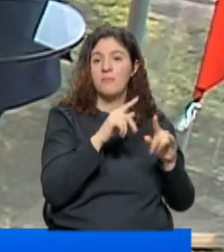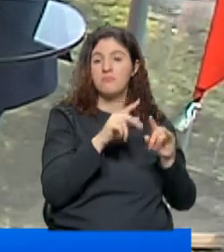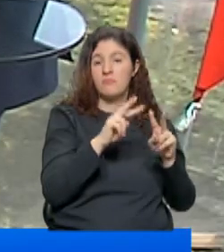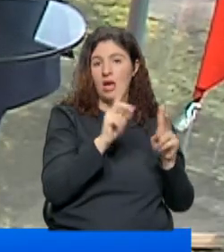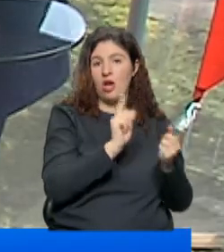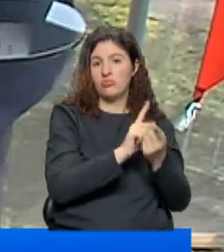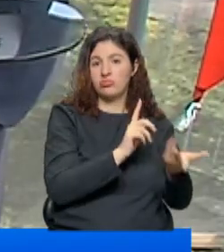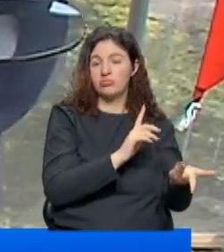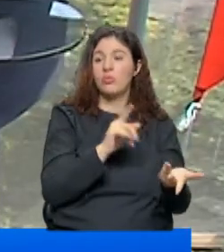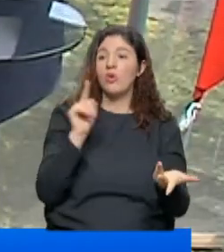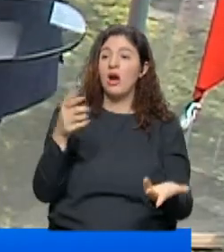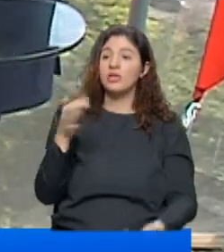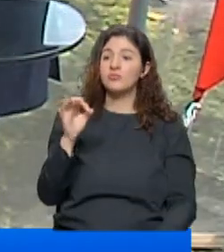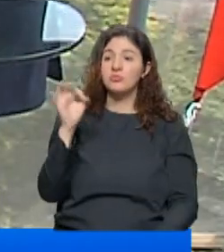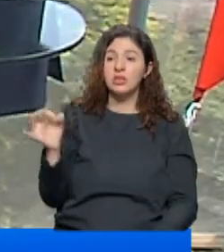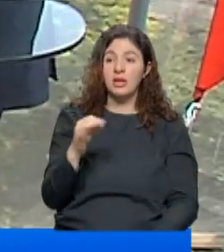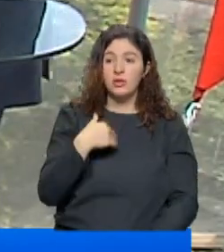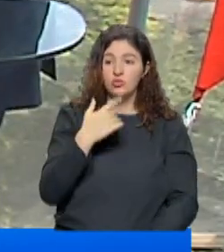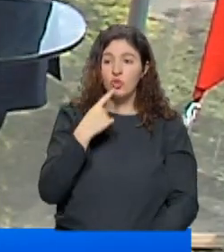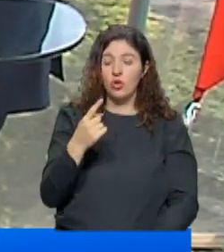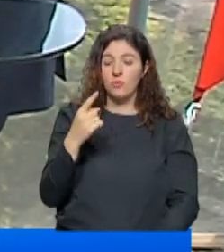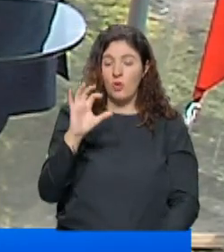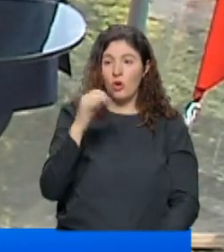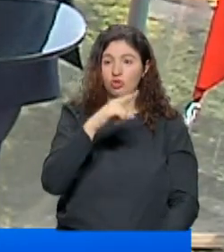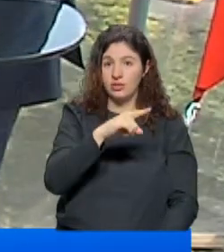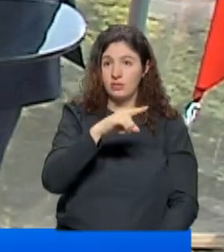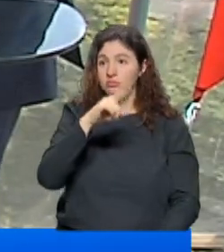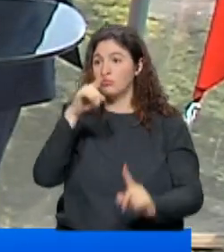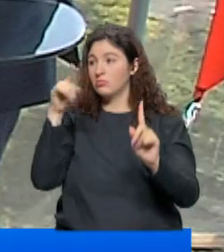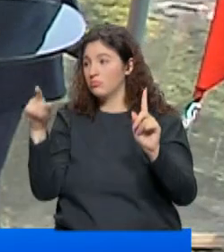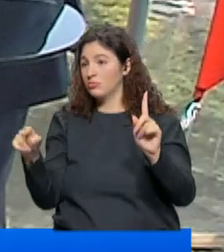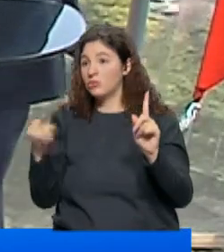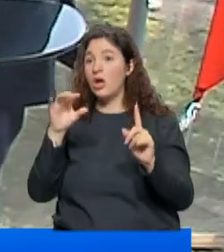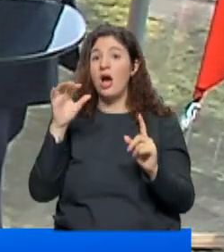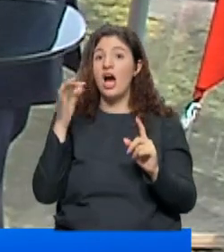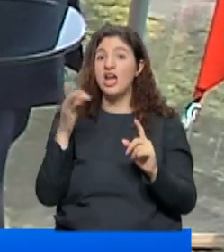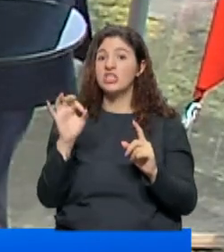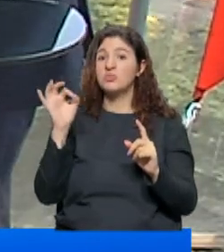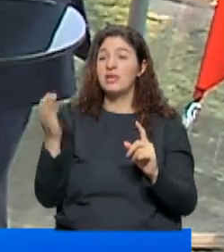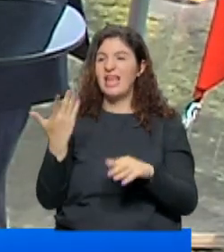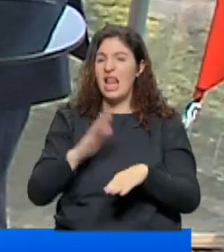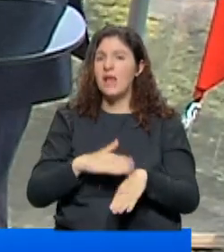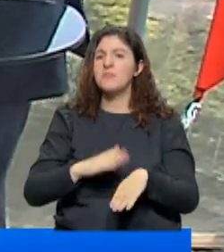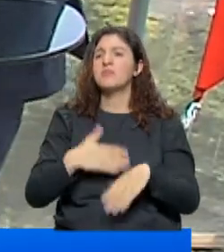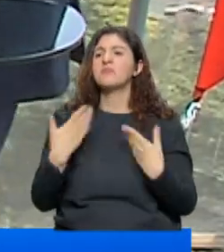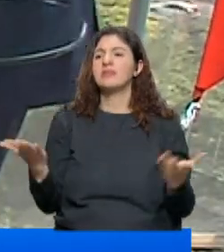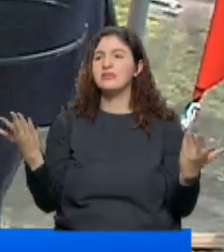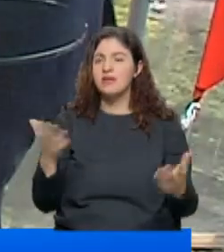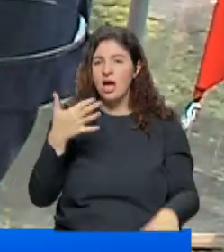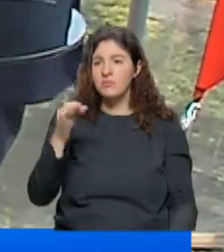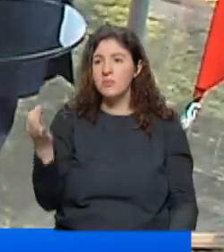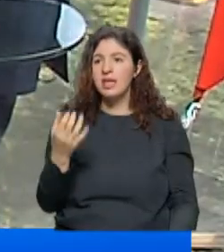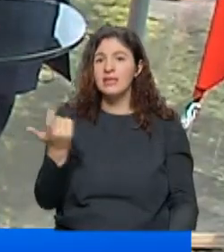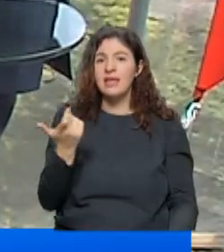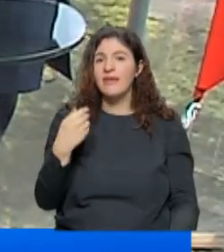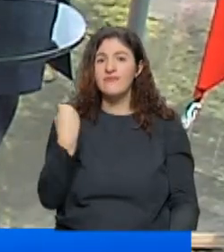Evet. O 60 milyardan bahsediyorum. Bir Ocak'tan bugüne kadar. 60 milyarla neler yapılmaz? 60 milyarı